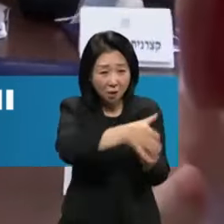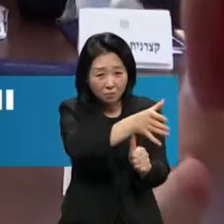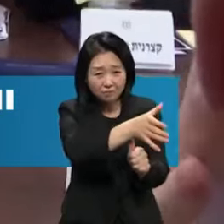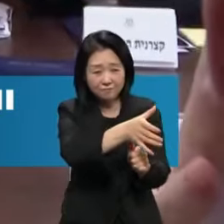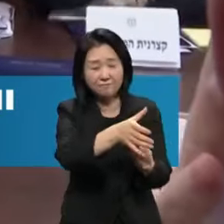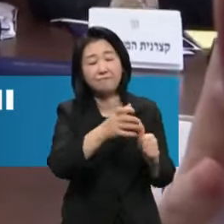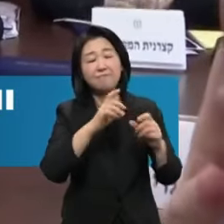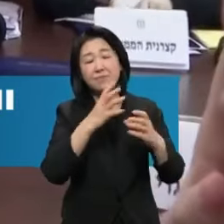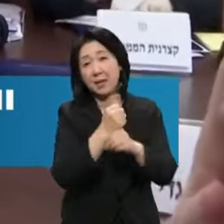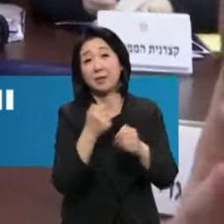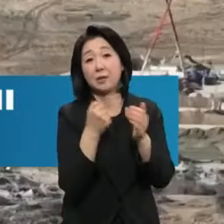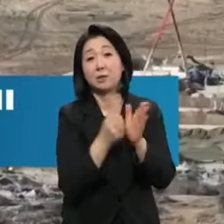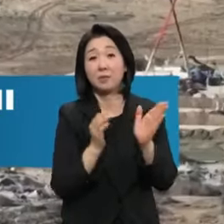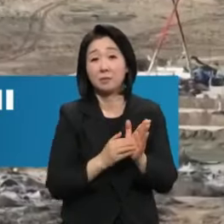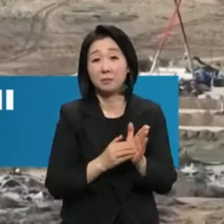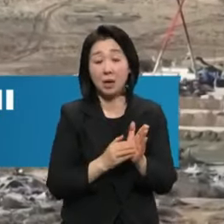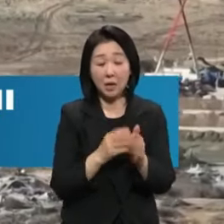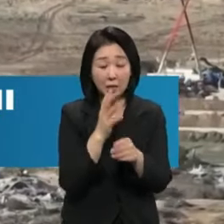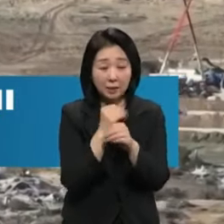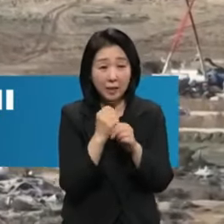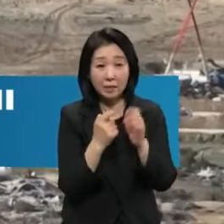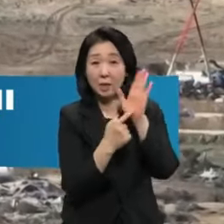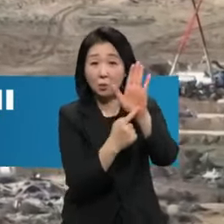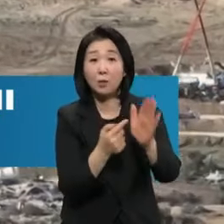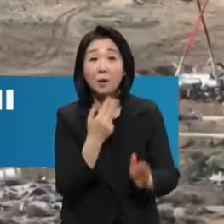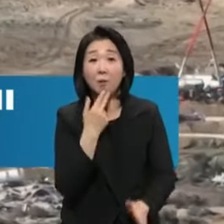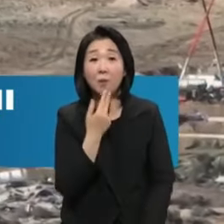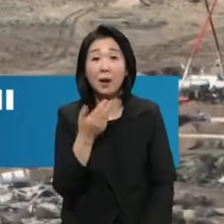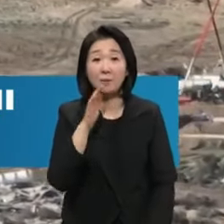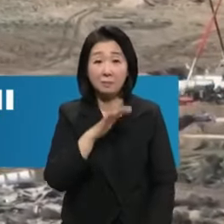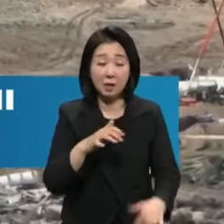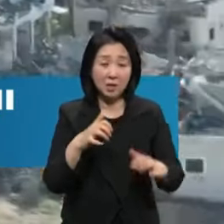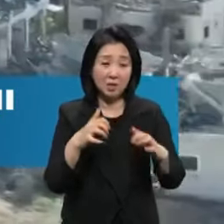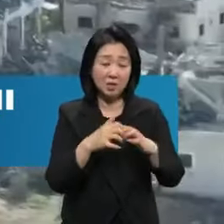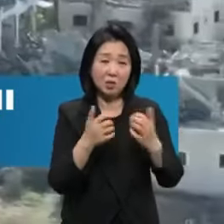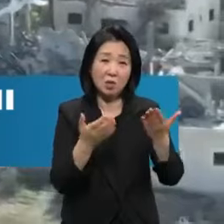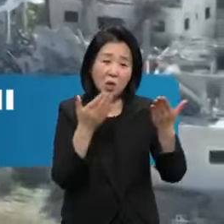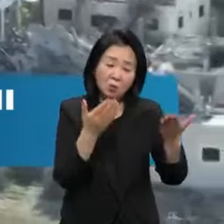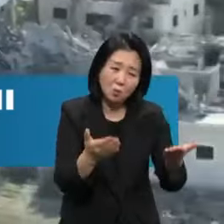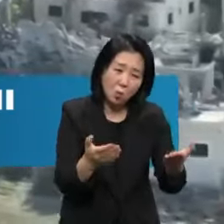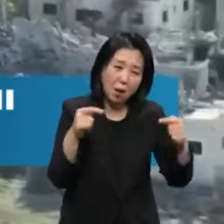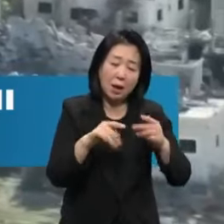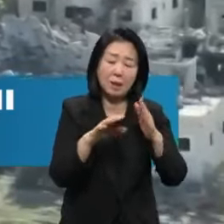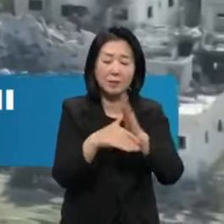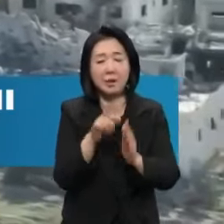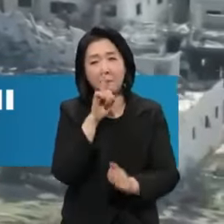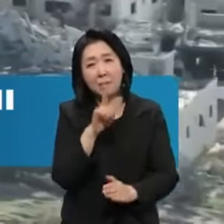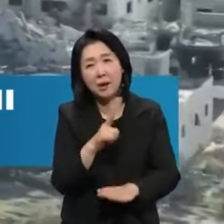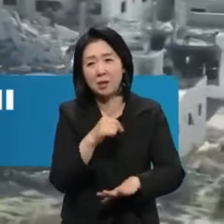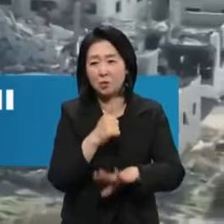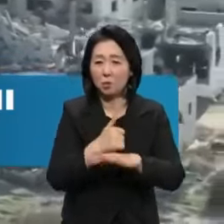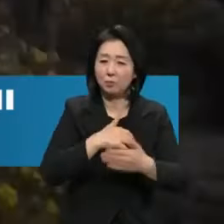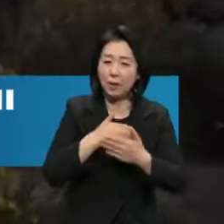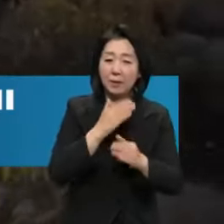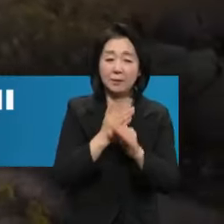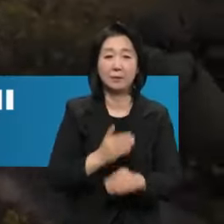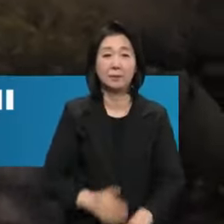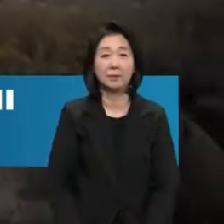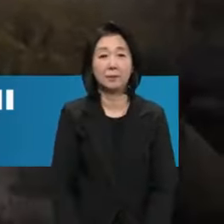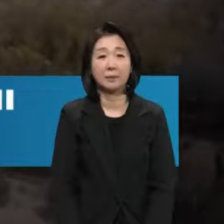잡았다고 강조했습니다. 구체적인 날짜를 공개하지는 않았지만 휴전 협상이 이루어지는 가운데 한 발언이라 긴장감이 높아지고